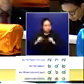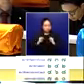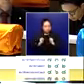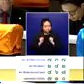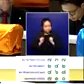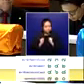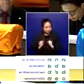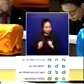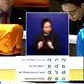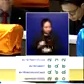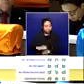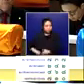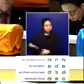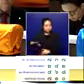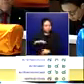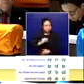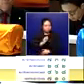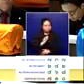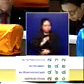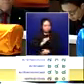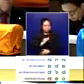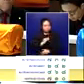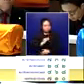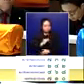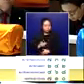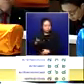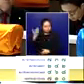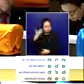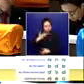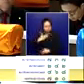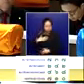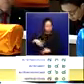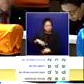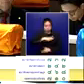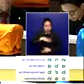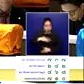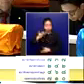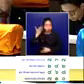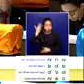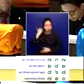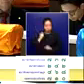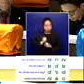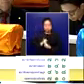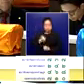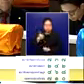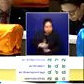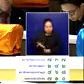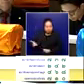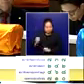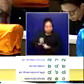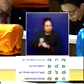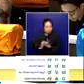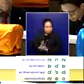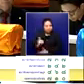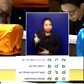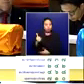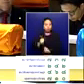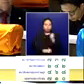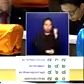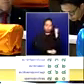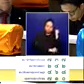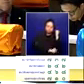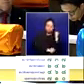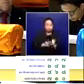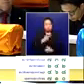พวกเขาได้ก้าวข้ามความกลัวที่คนรุ่นของเราไม่เคยข้ามเส้นนั้นมาได้นะคะความจนความหิ